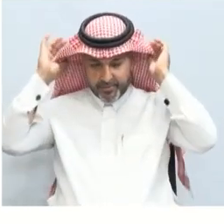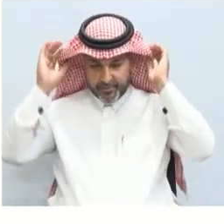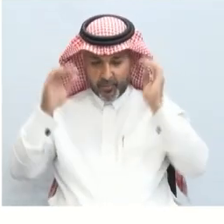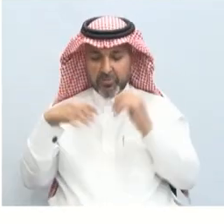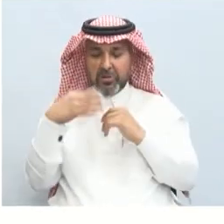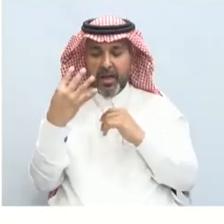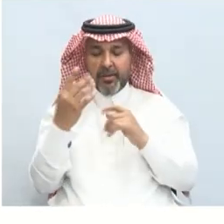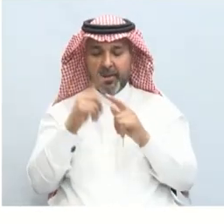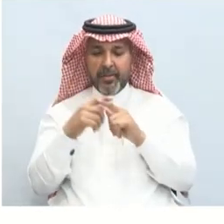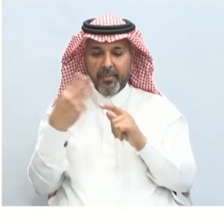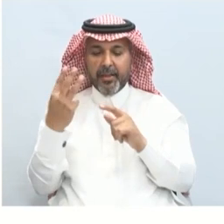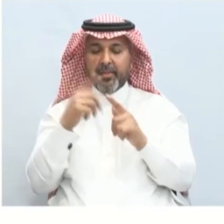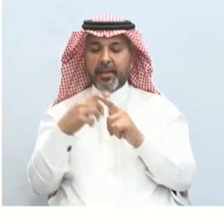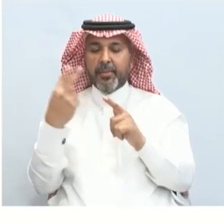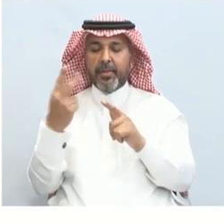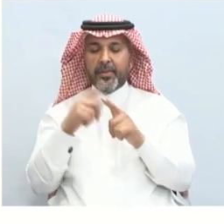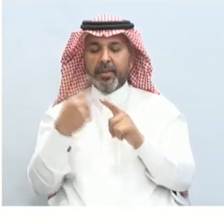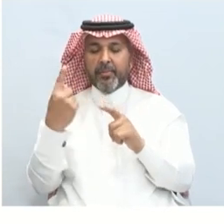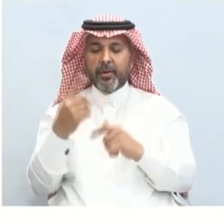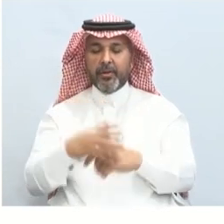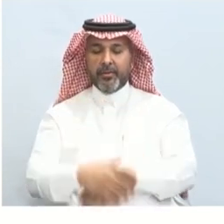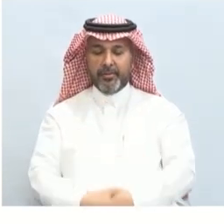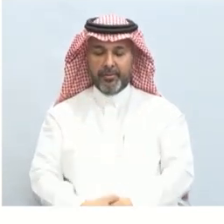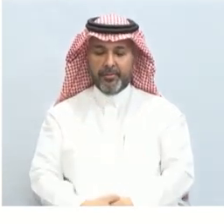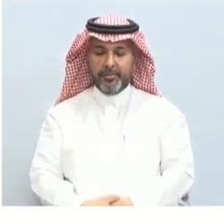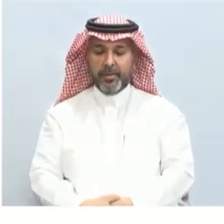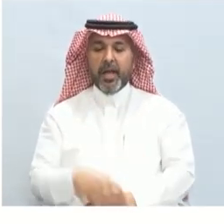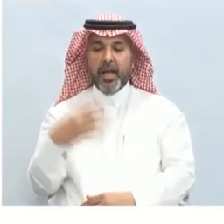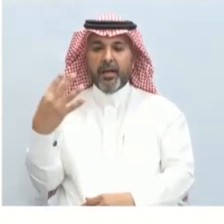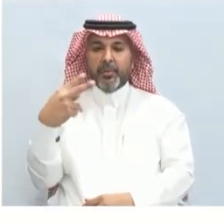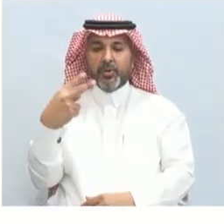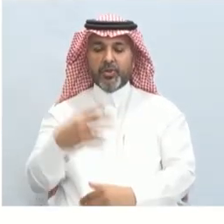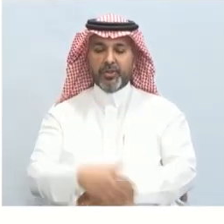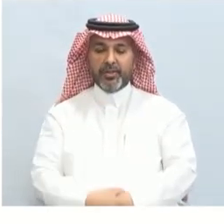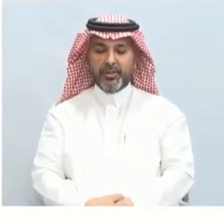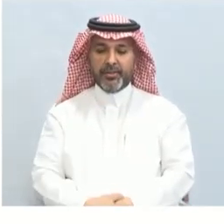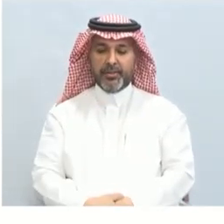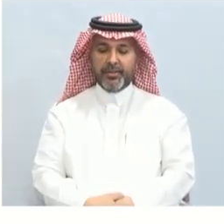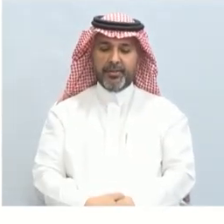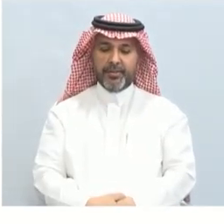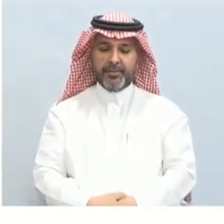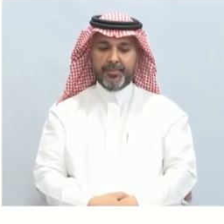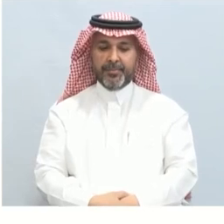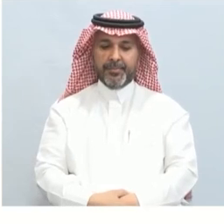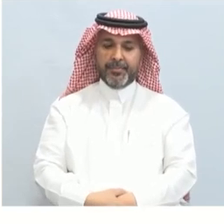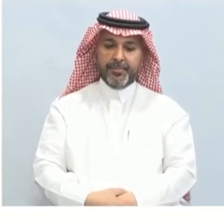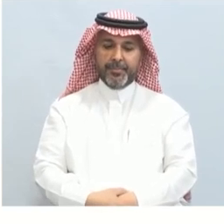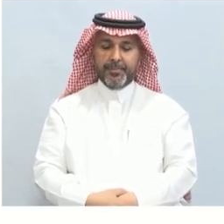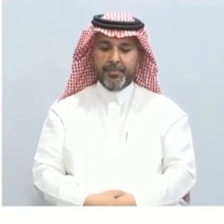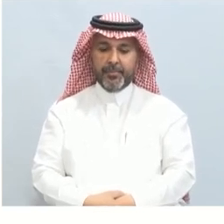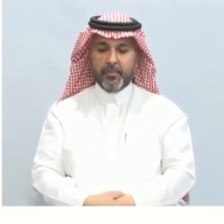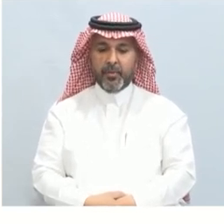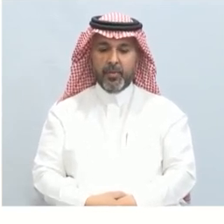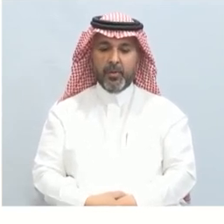2 في 1 وبالتالي حيكون عندك 24 خيار ممكن بالنسبه لفضاء العينه طيب عدد